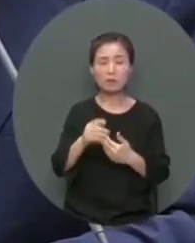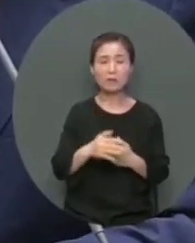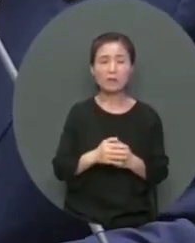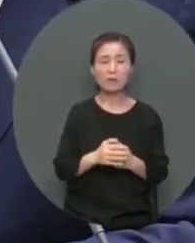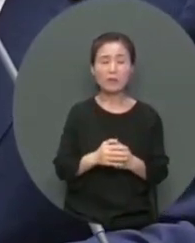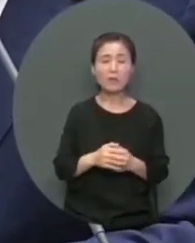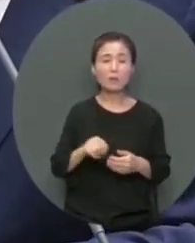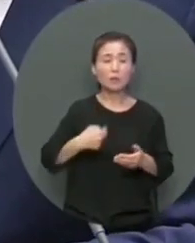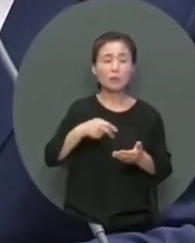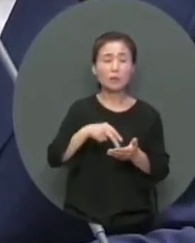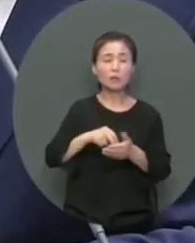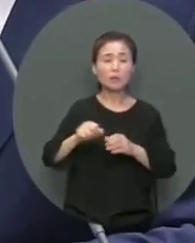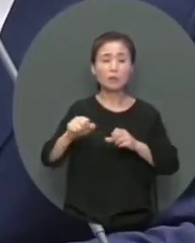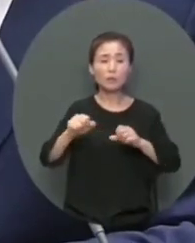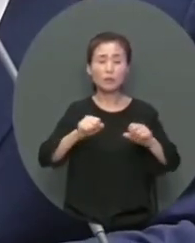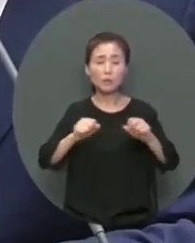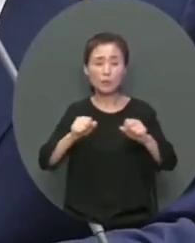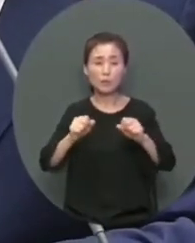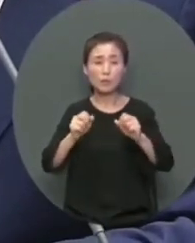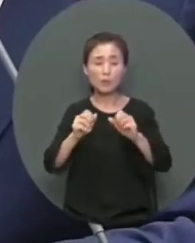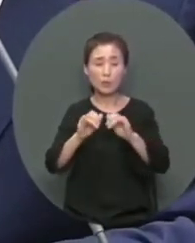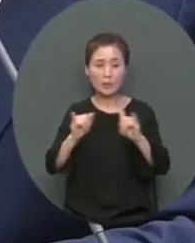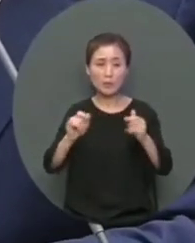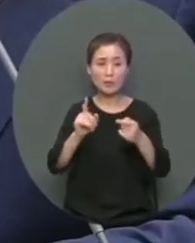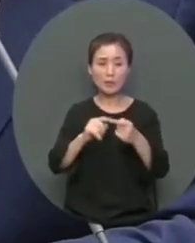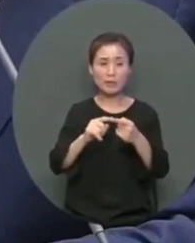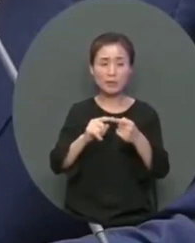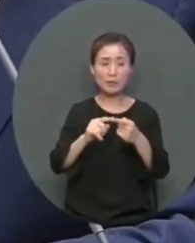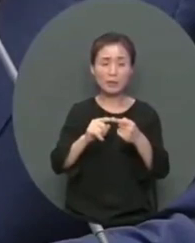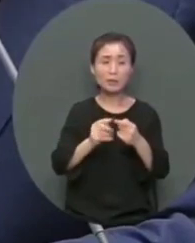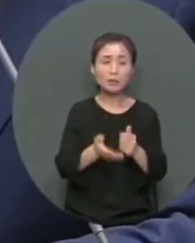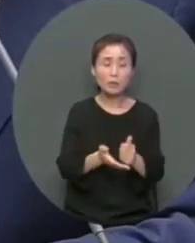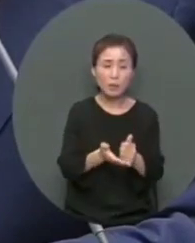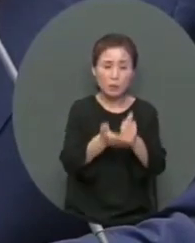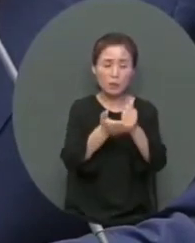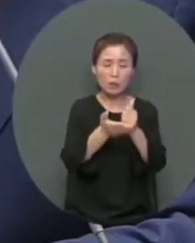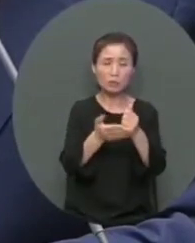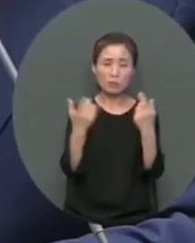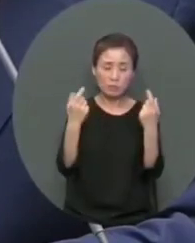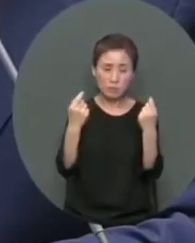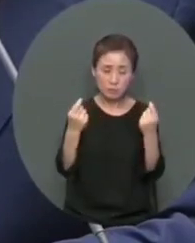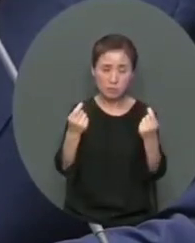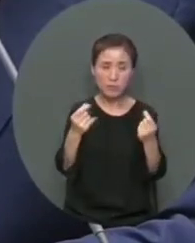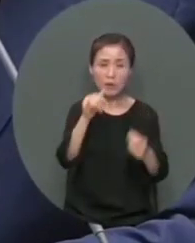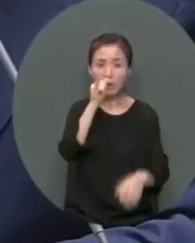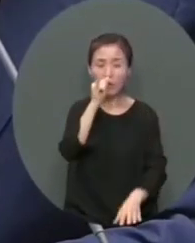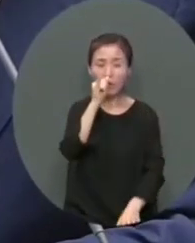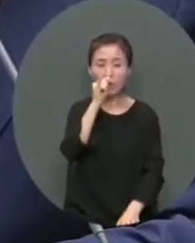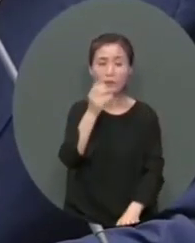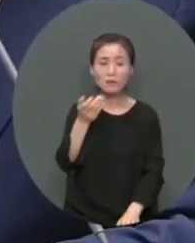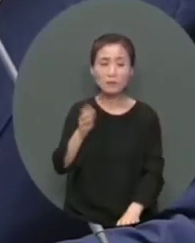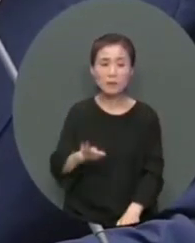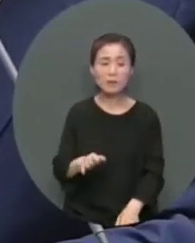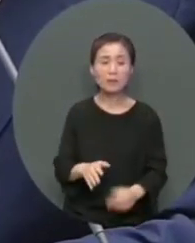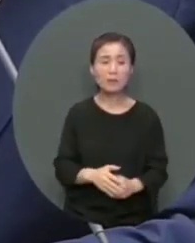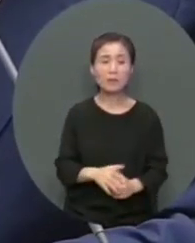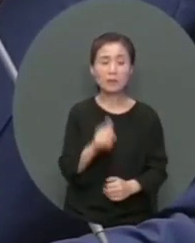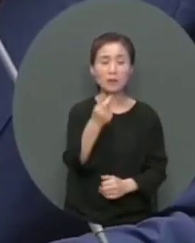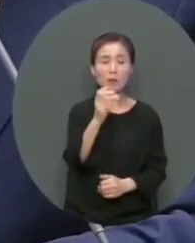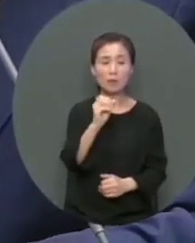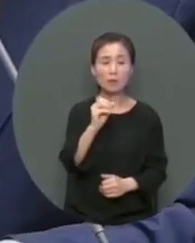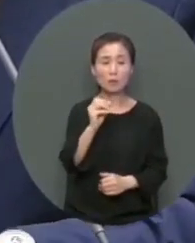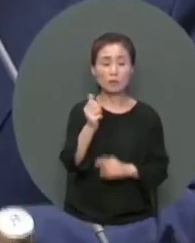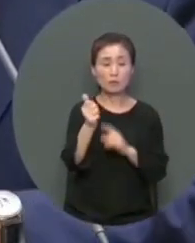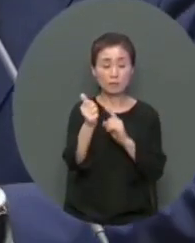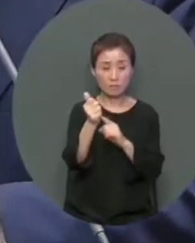홍 장군님에 대한 존경이나 이런 것은 하등 변화가 없습니다. 다만 그분의 어떤 그런